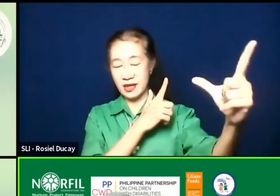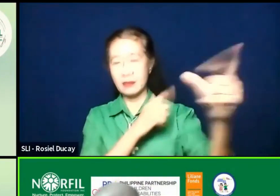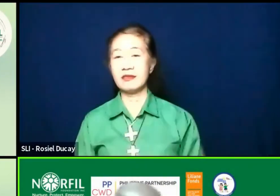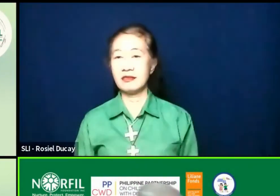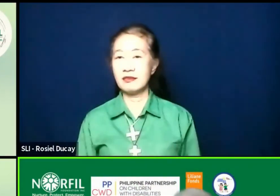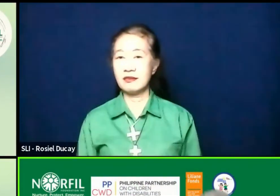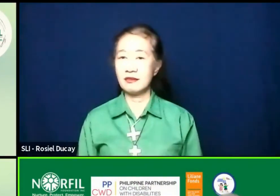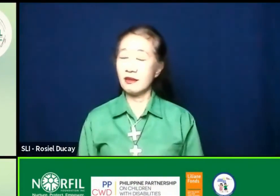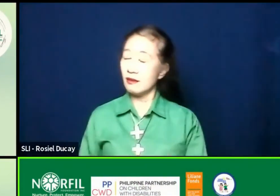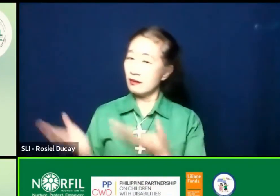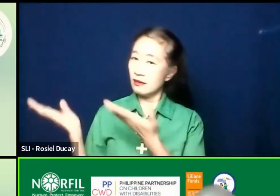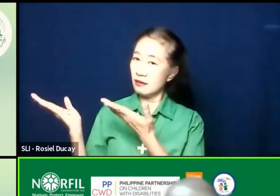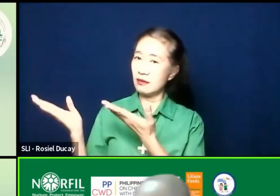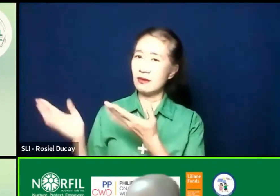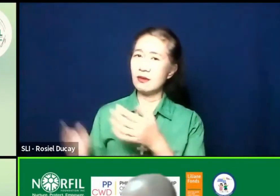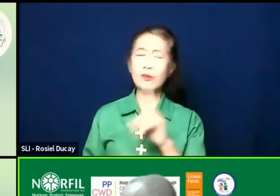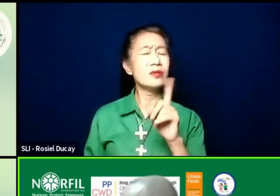So yun po. Ano pa ba?